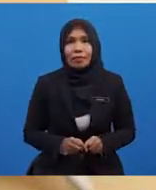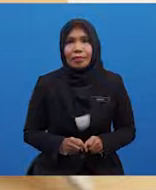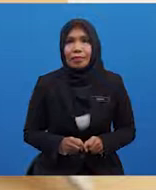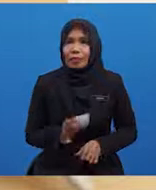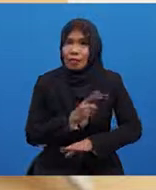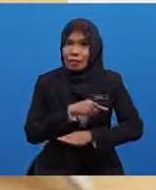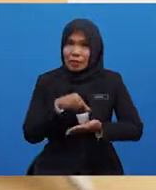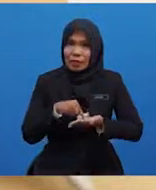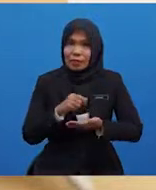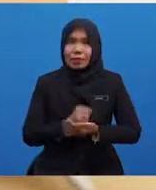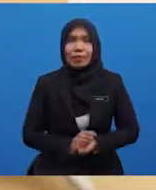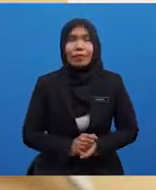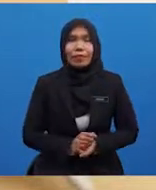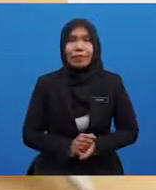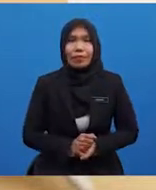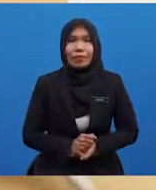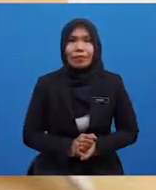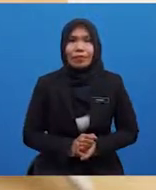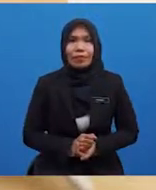ini?